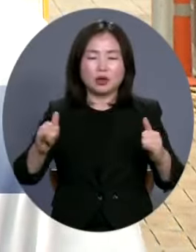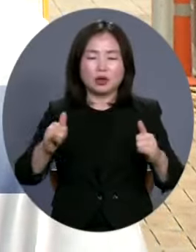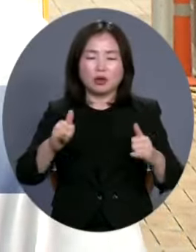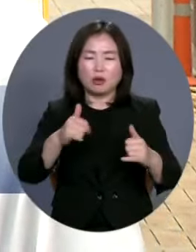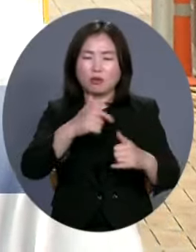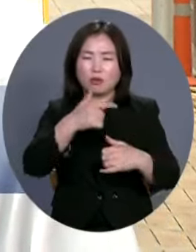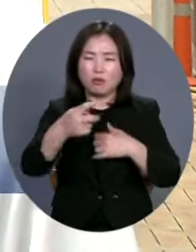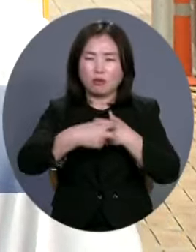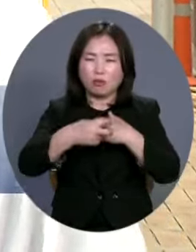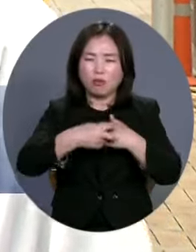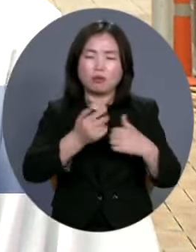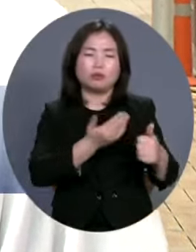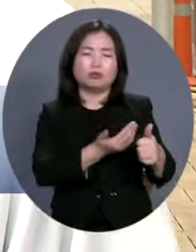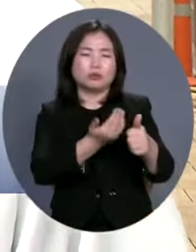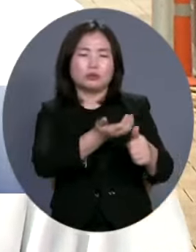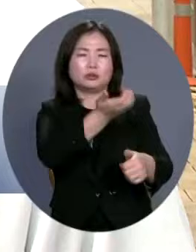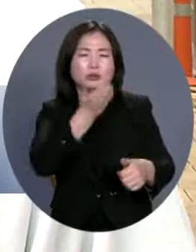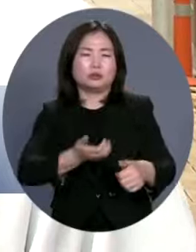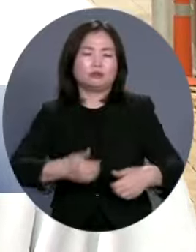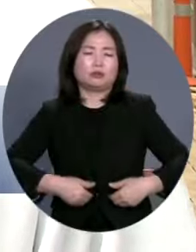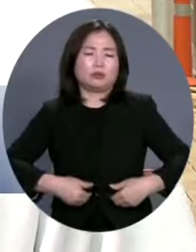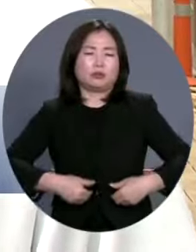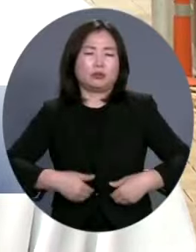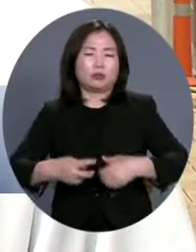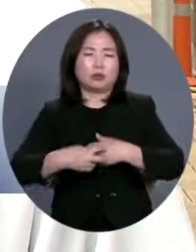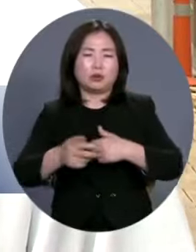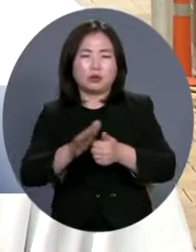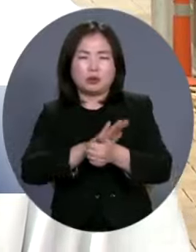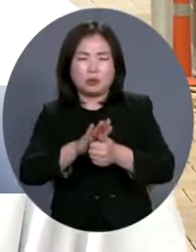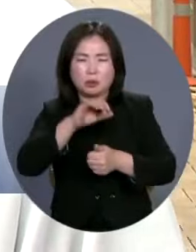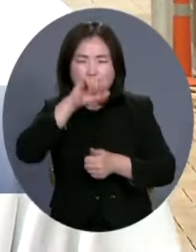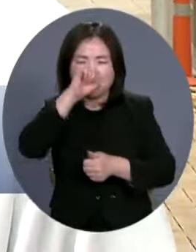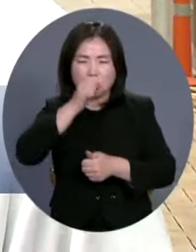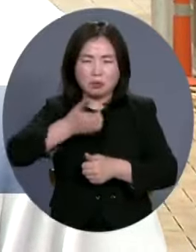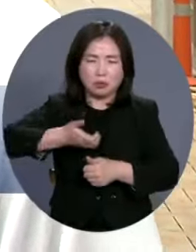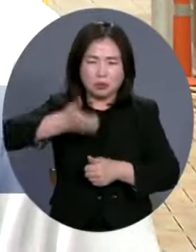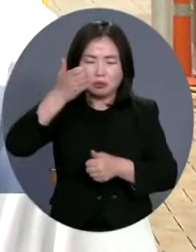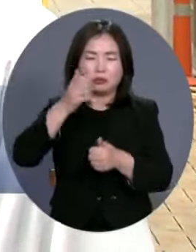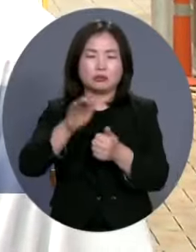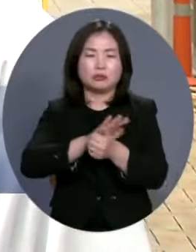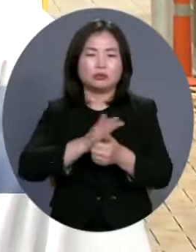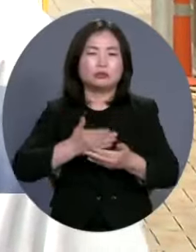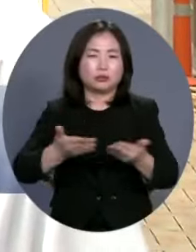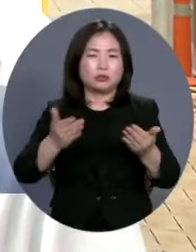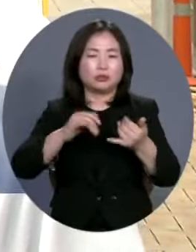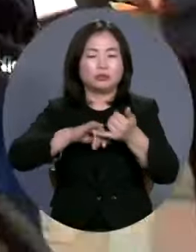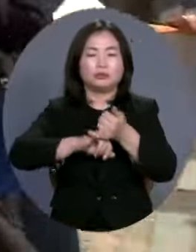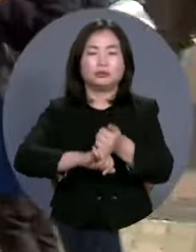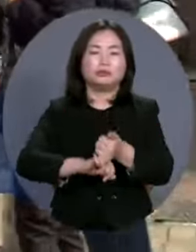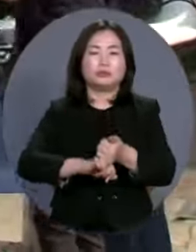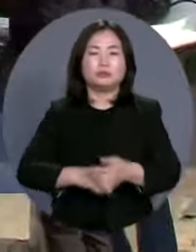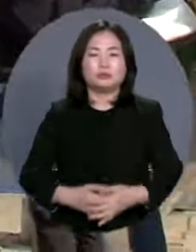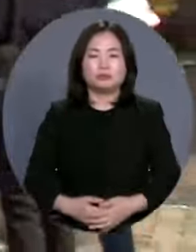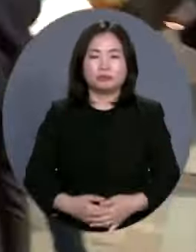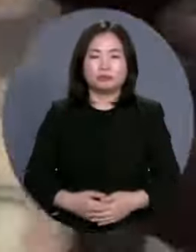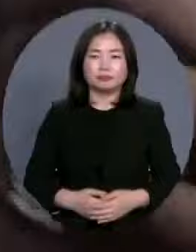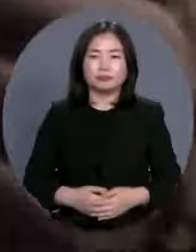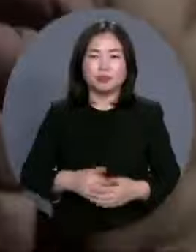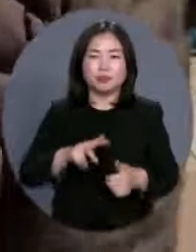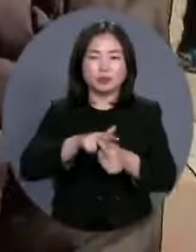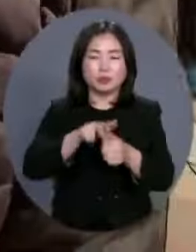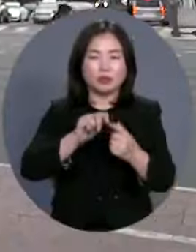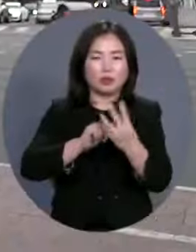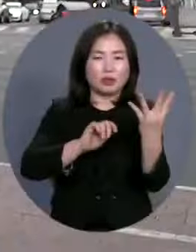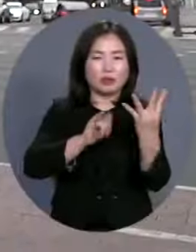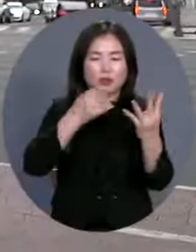큰 종합병원 유치를 해서 좀 더 의료 서비스를 양질의 의료 서비스를 받을 수 있도록 하겠으며 후보